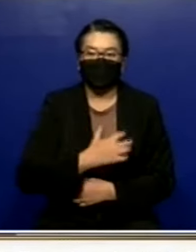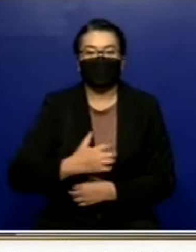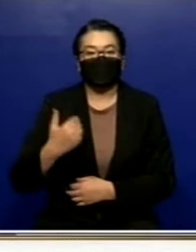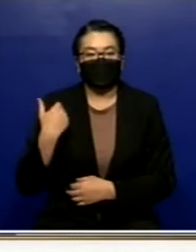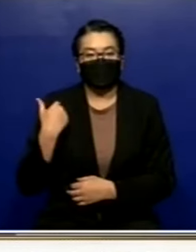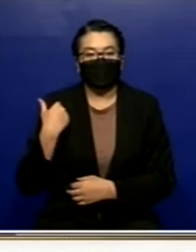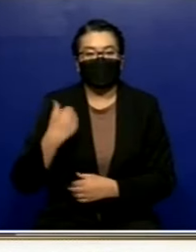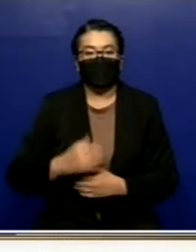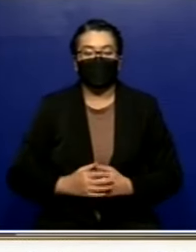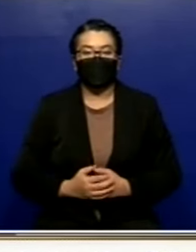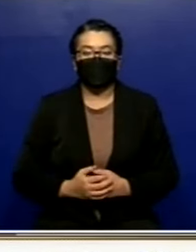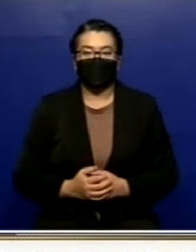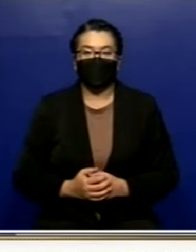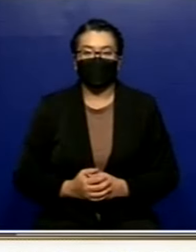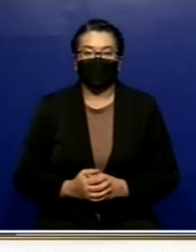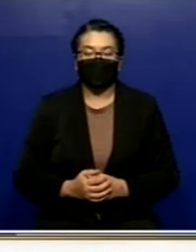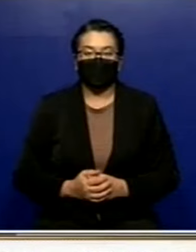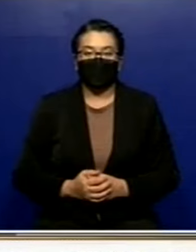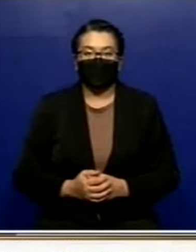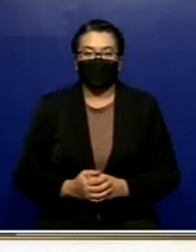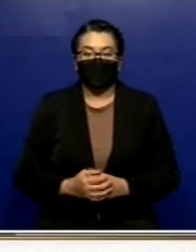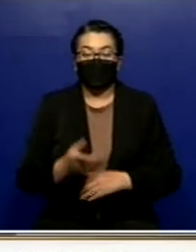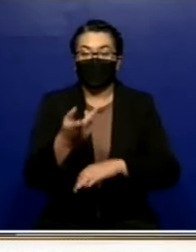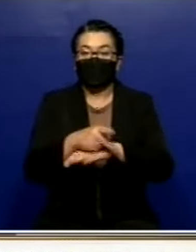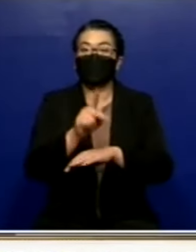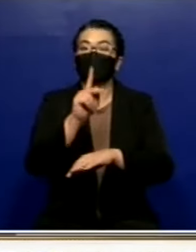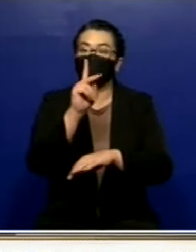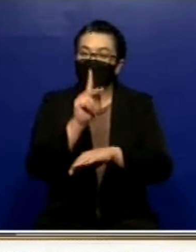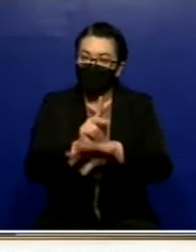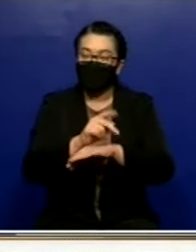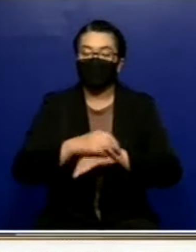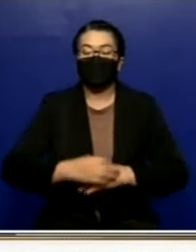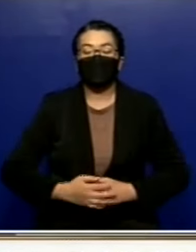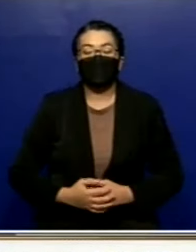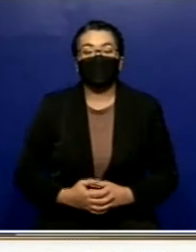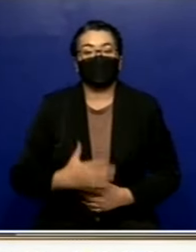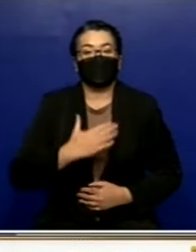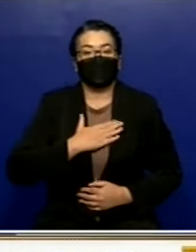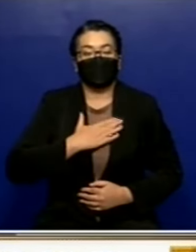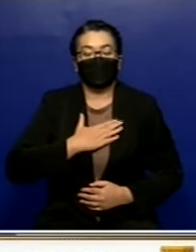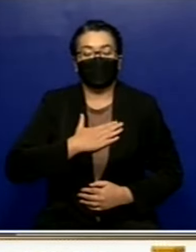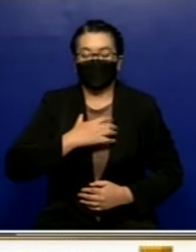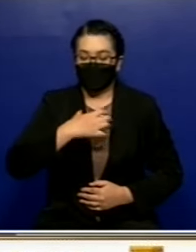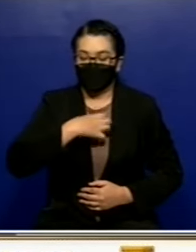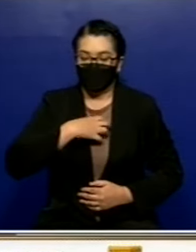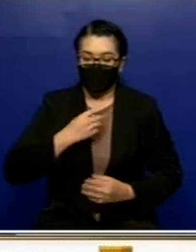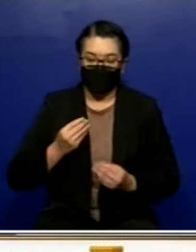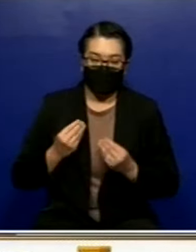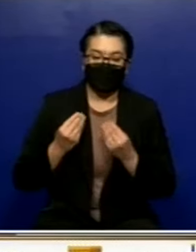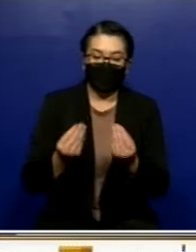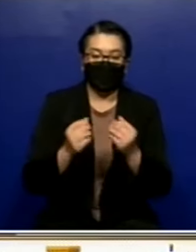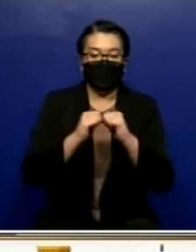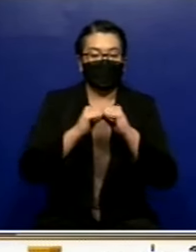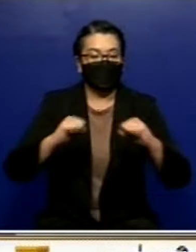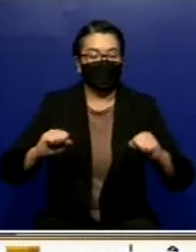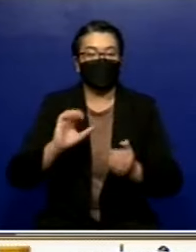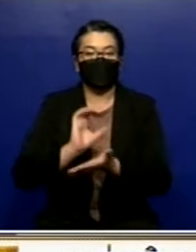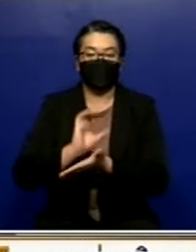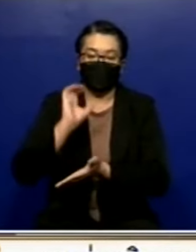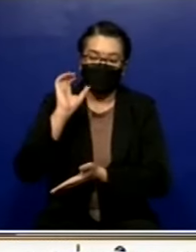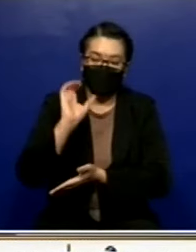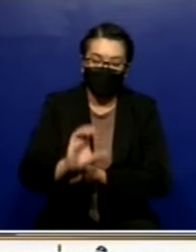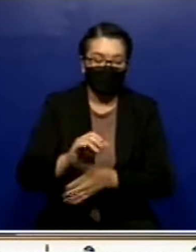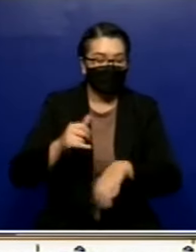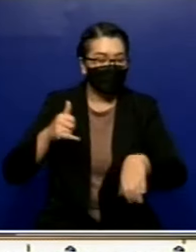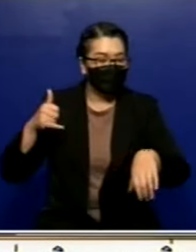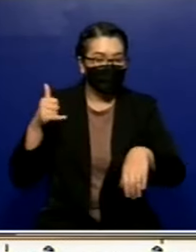ท่านประทานที่กรบครับ ผมอยากให้สภาพัสหรอสำนัมุปมาณไปโรงพ